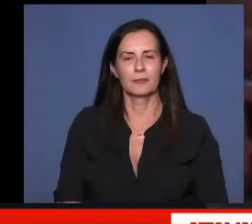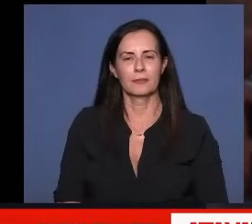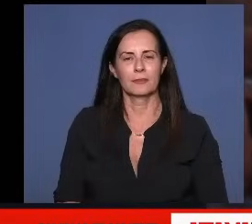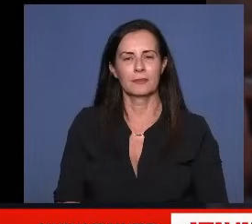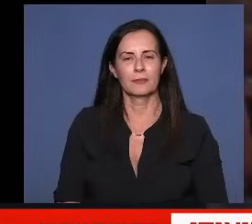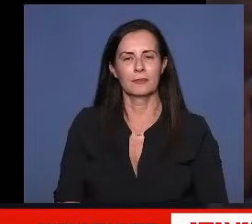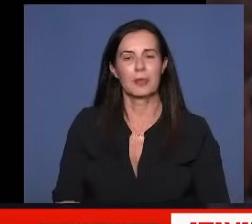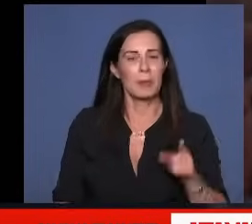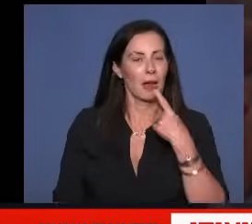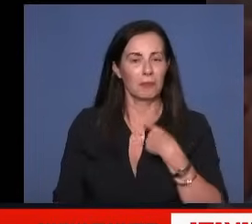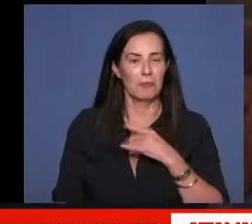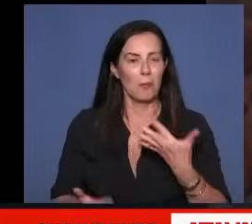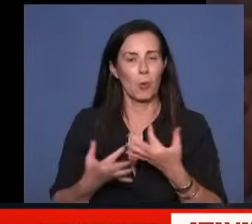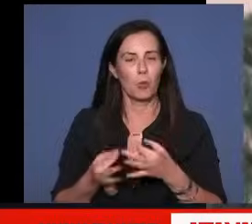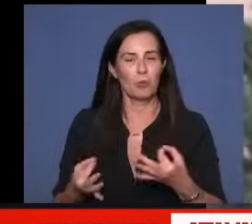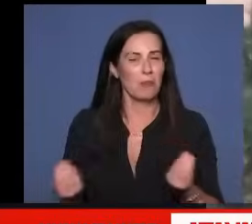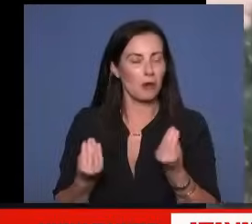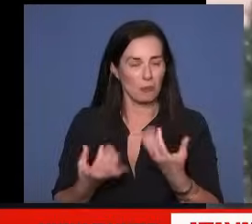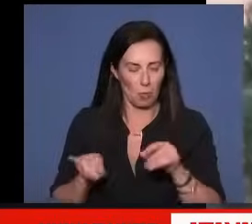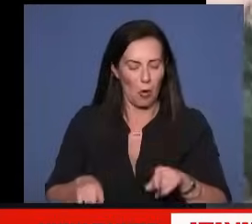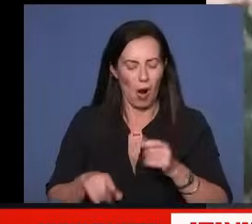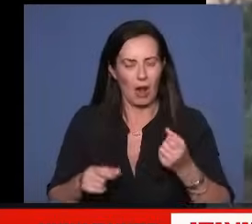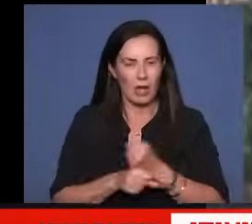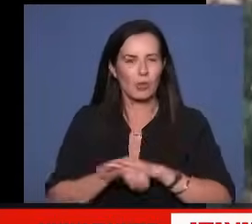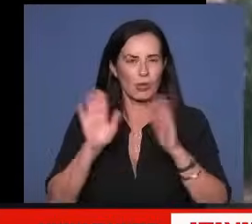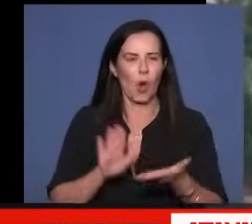מי יגיד לנו משהו? מותר פה.